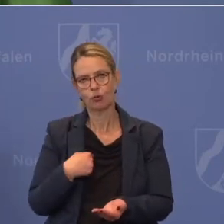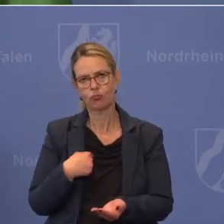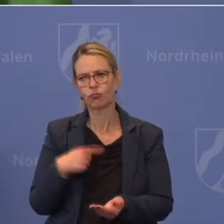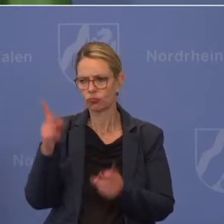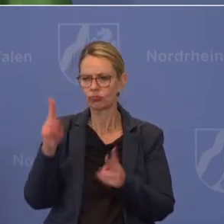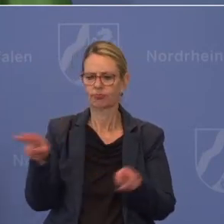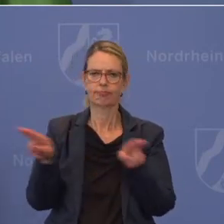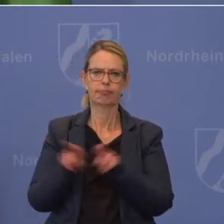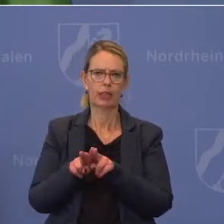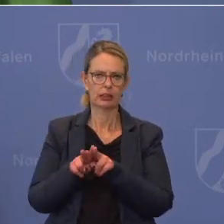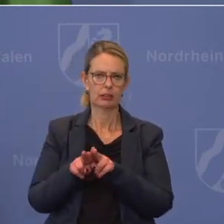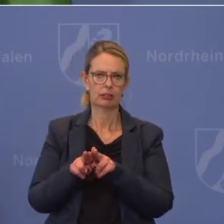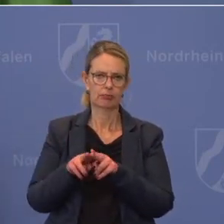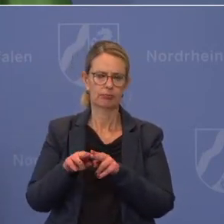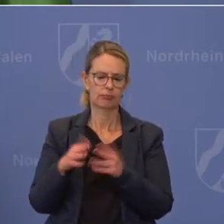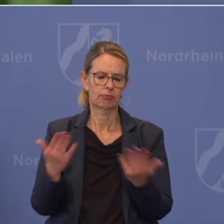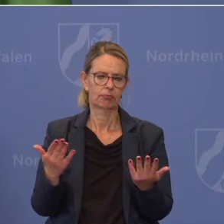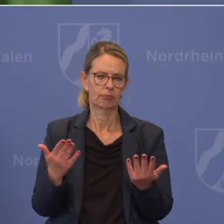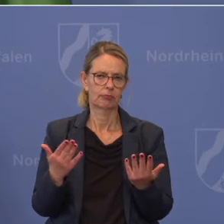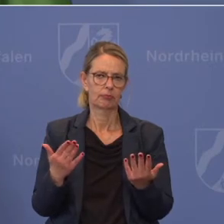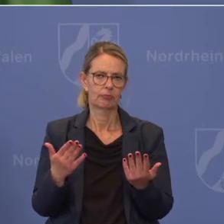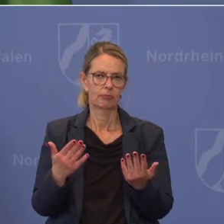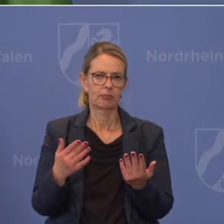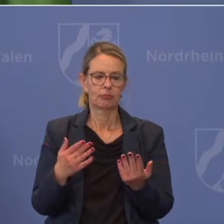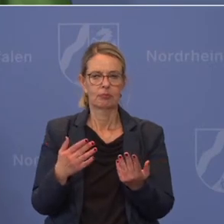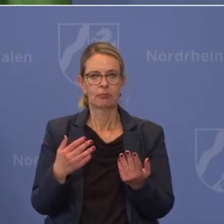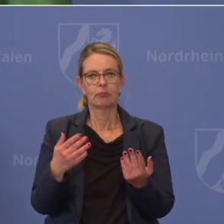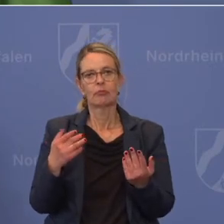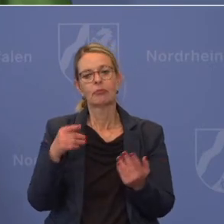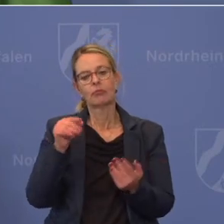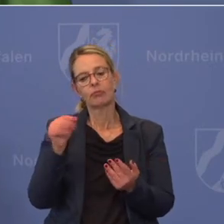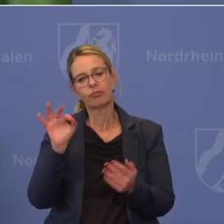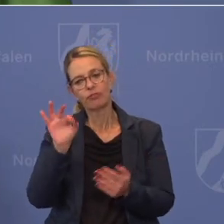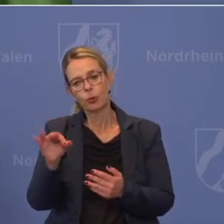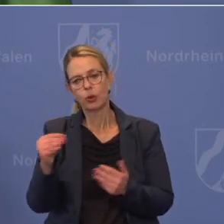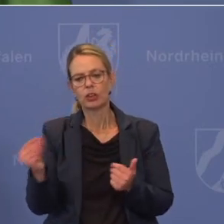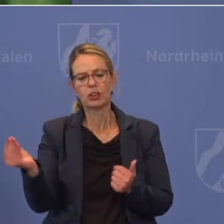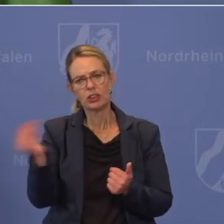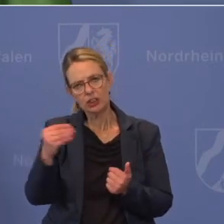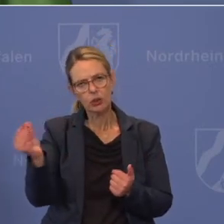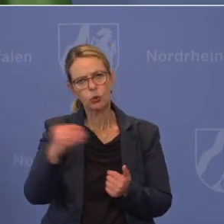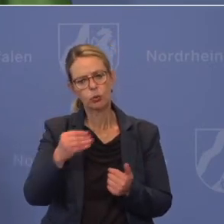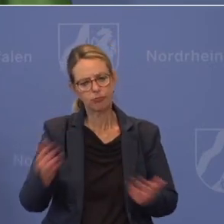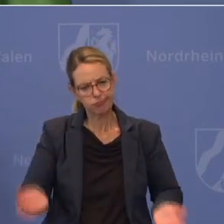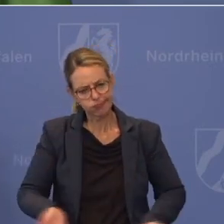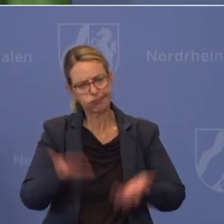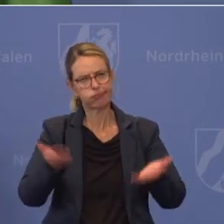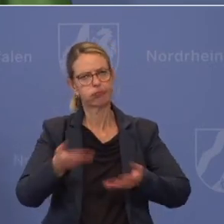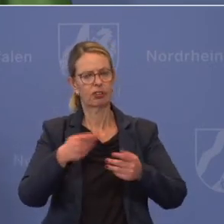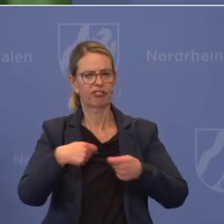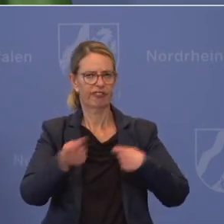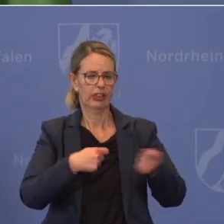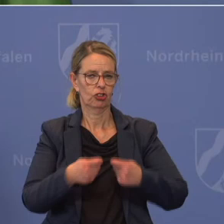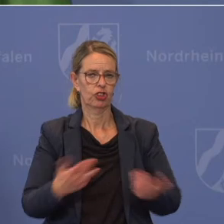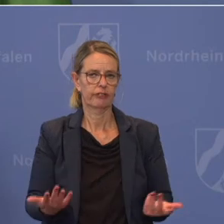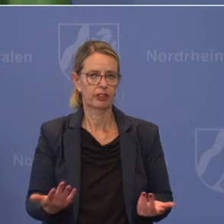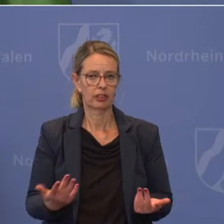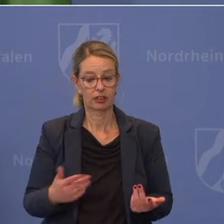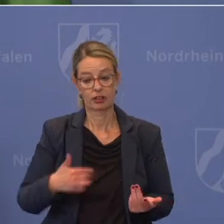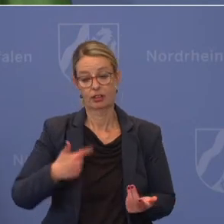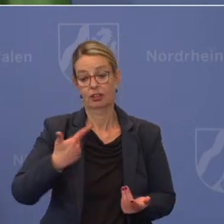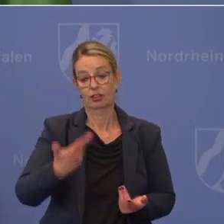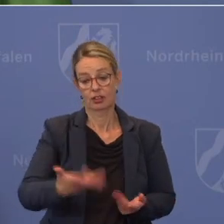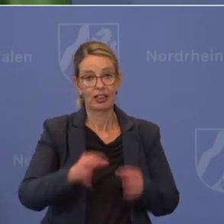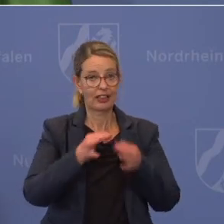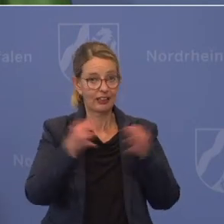genau richtig gesetzt ist, um zusätzlichen Schwung auch zu erzeugen. Das wollen wir in den nächsten Tagen